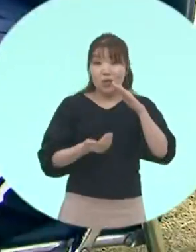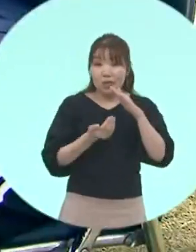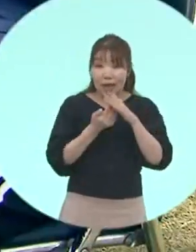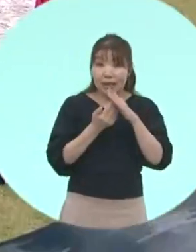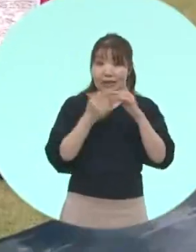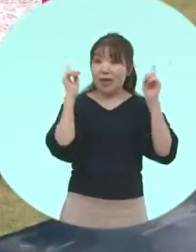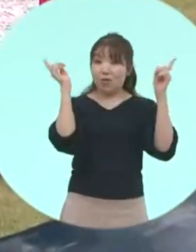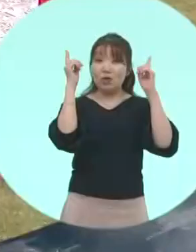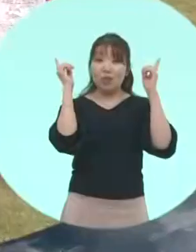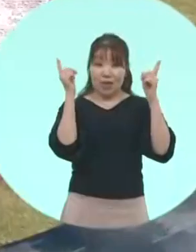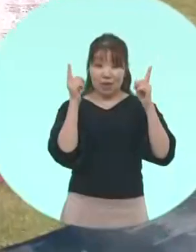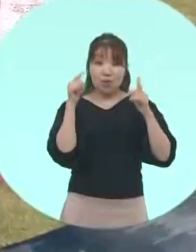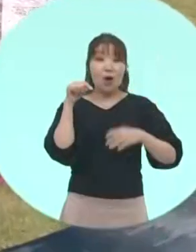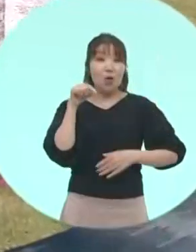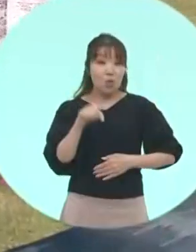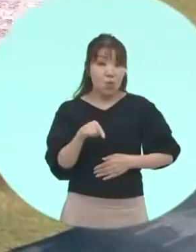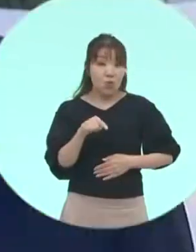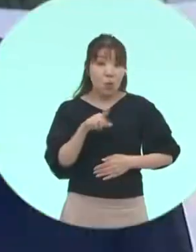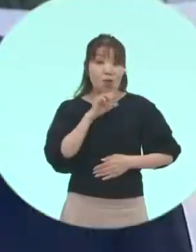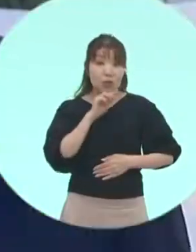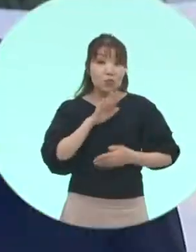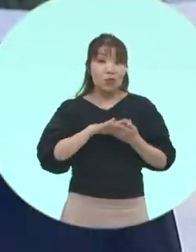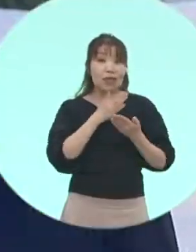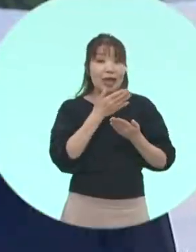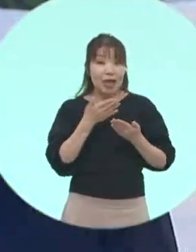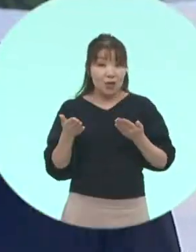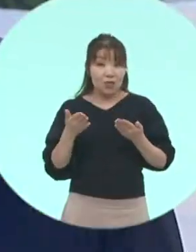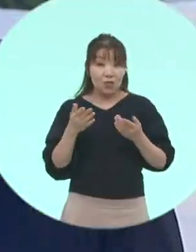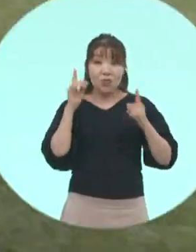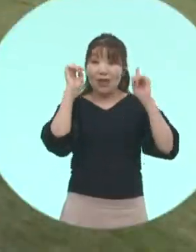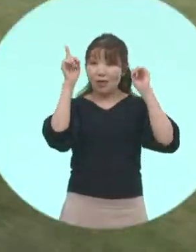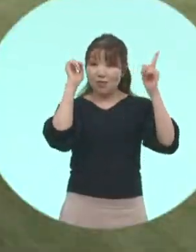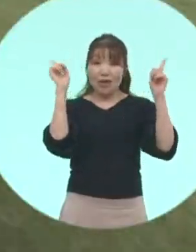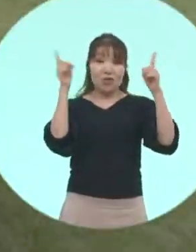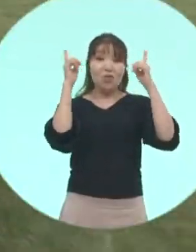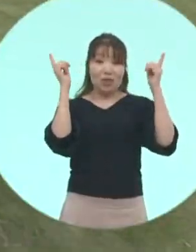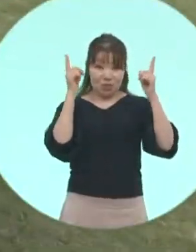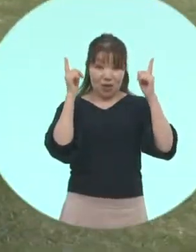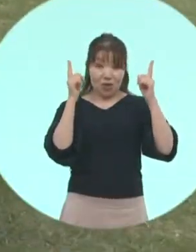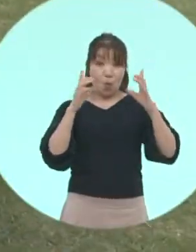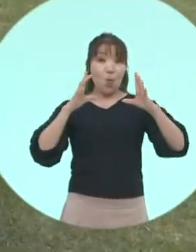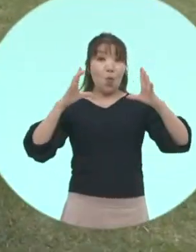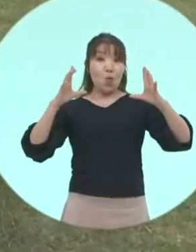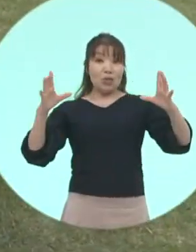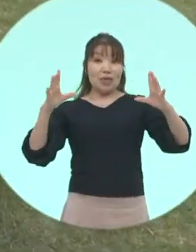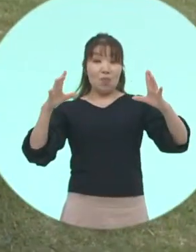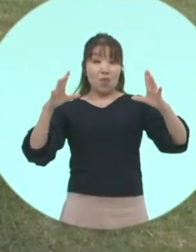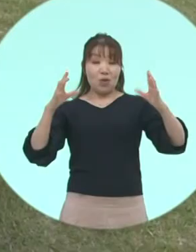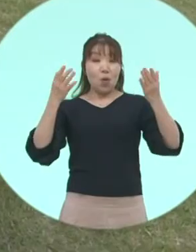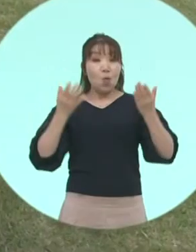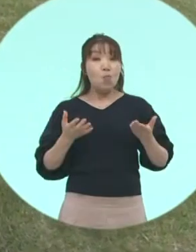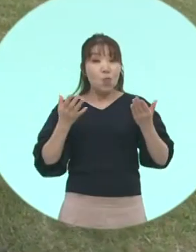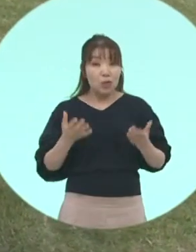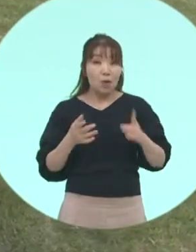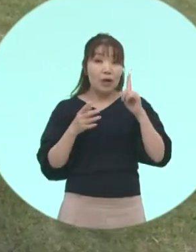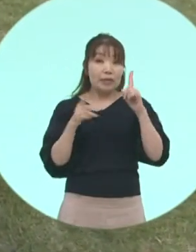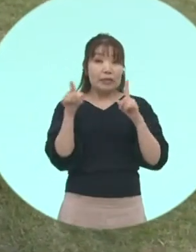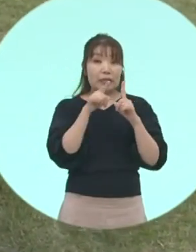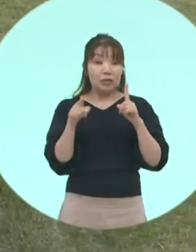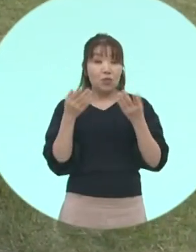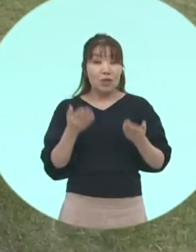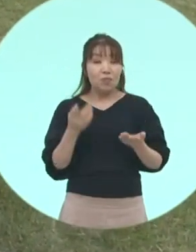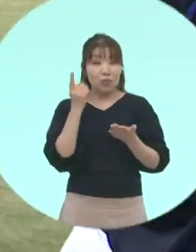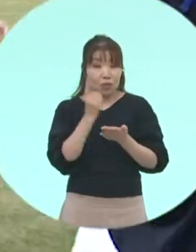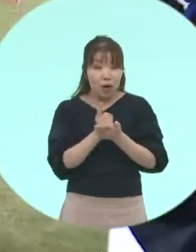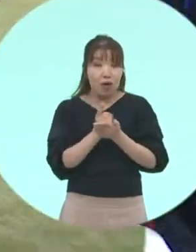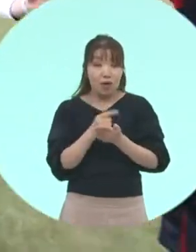イベントがこの岐阜清流レクリエーションフェスティバルであります。 これだけ大きいボールなんですけど、重さ1キロしかないので一人で